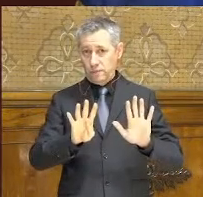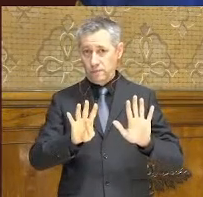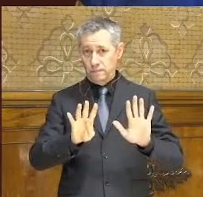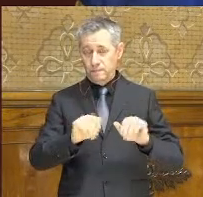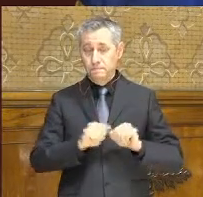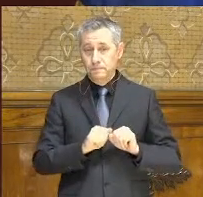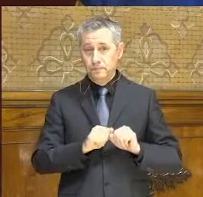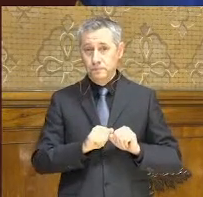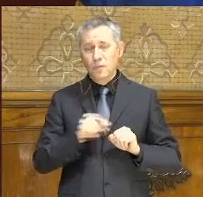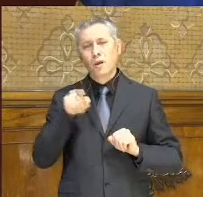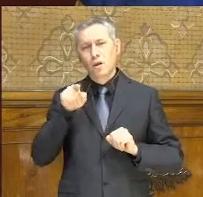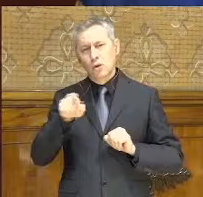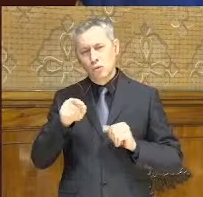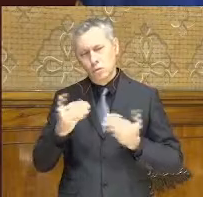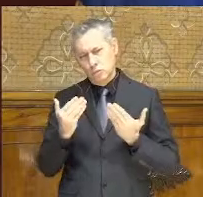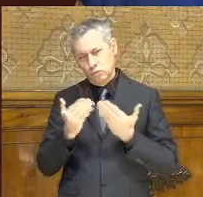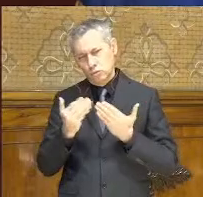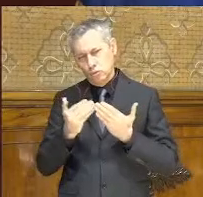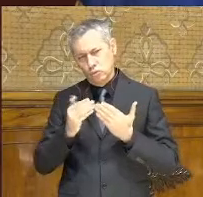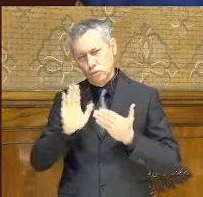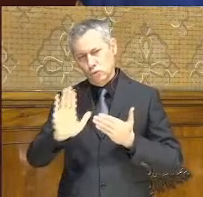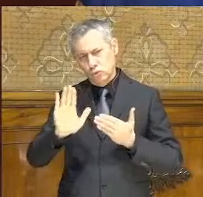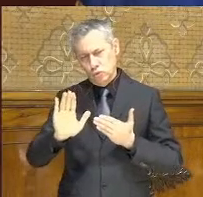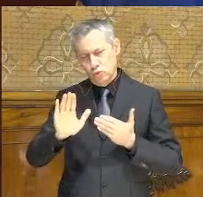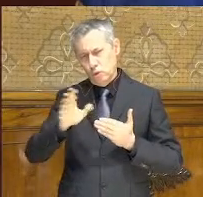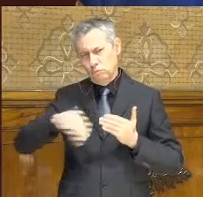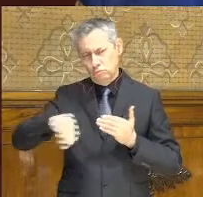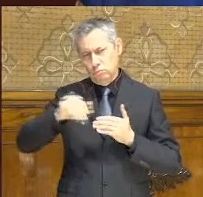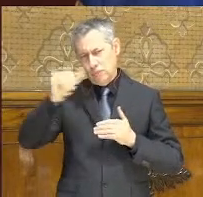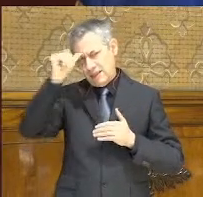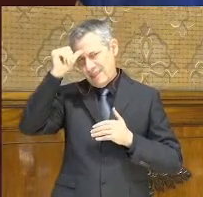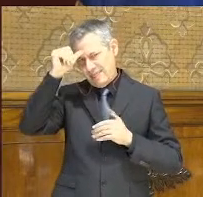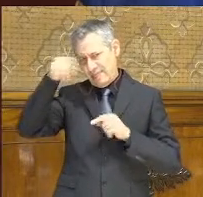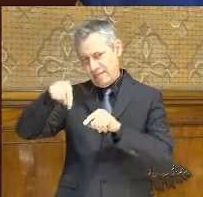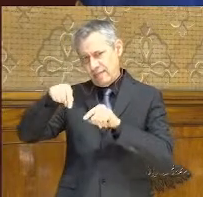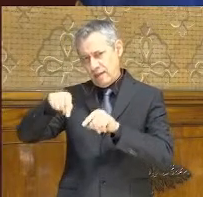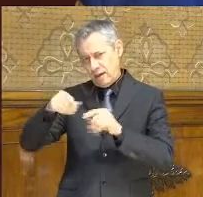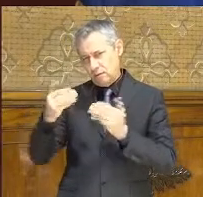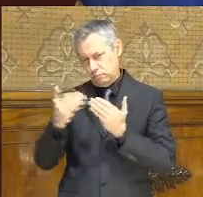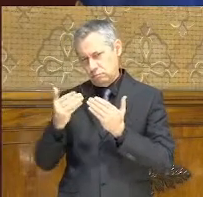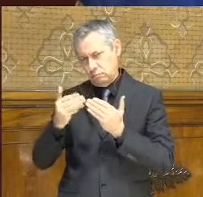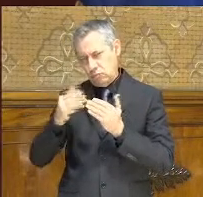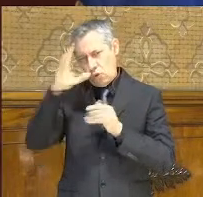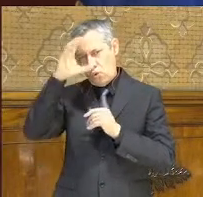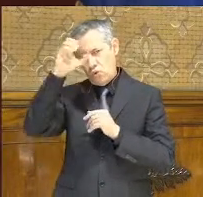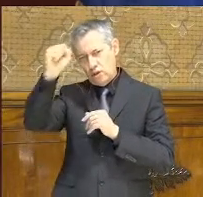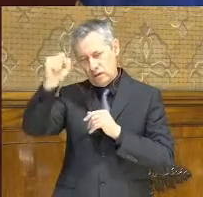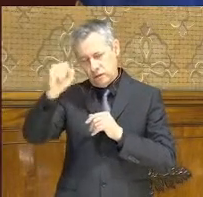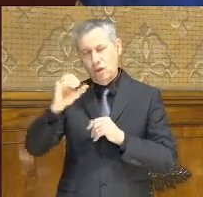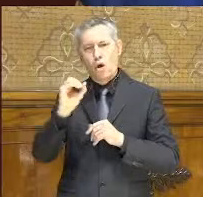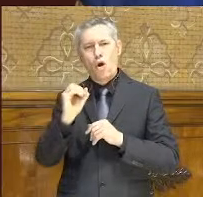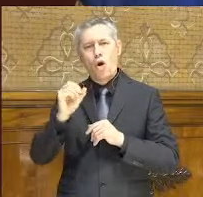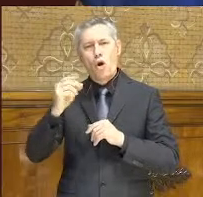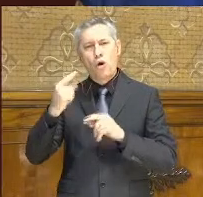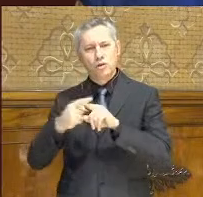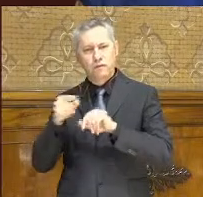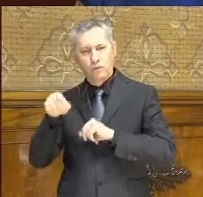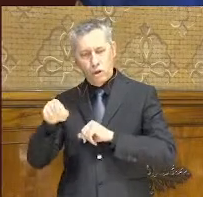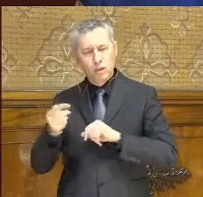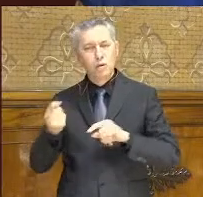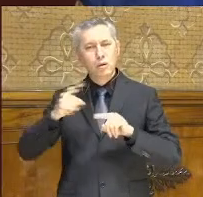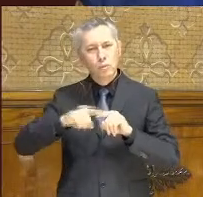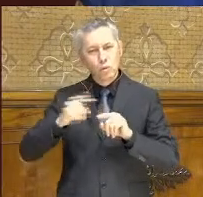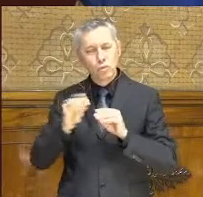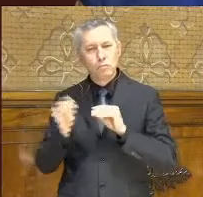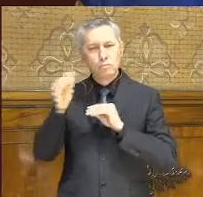1949. Si è formato in India e all'Università di Oxford, poi ha insegnato per alcuni anni